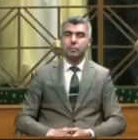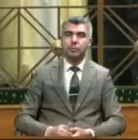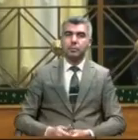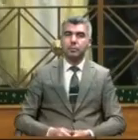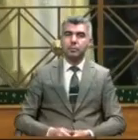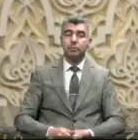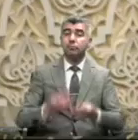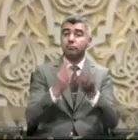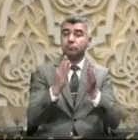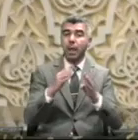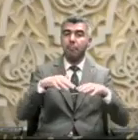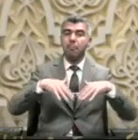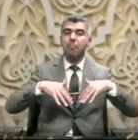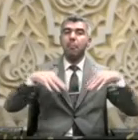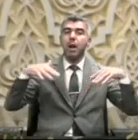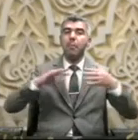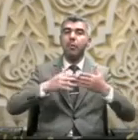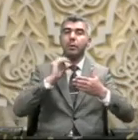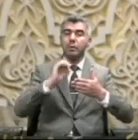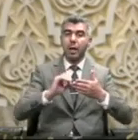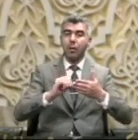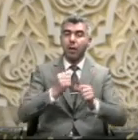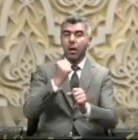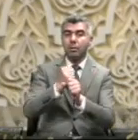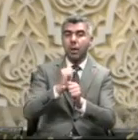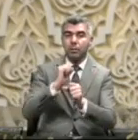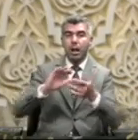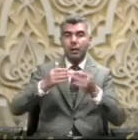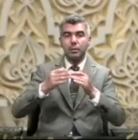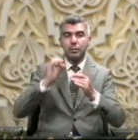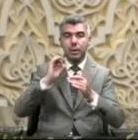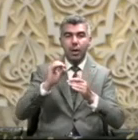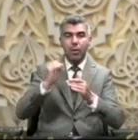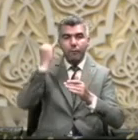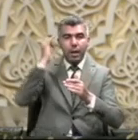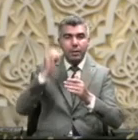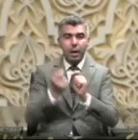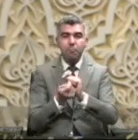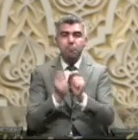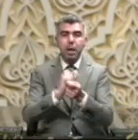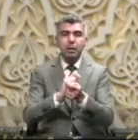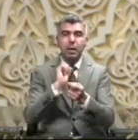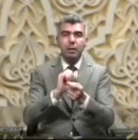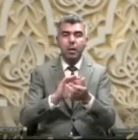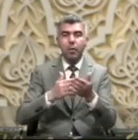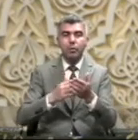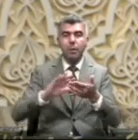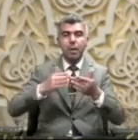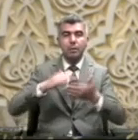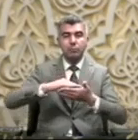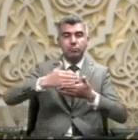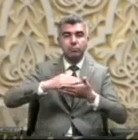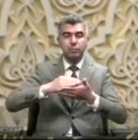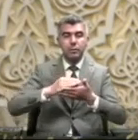وهي مجموعه العمل البرلمانيه رفيعه المستوى كما قلت للتكنولوجيا والابتكار والتحول الرقمي التابعه للبرلمان العربي